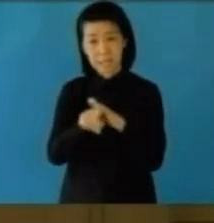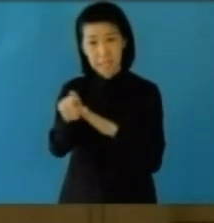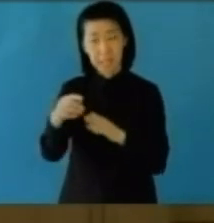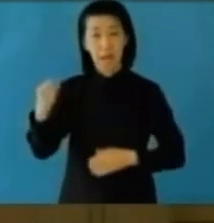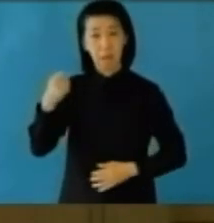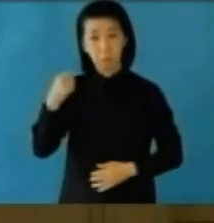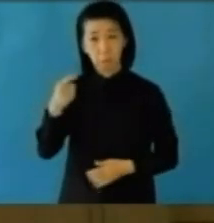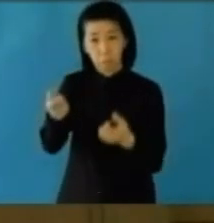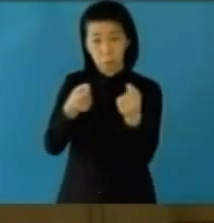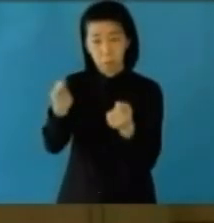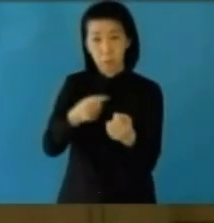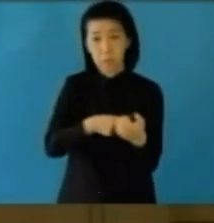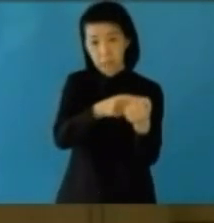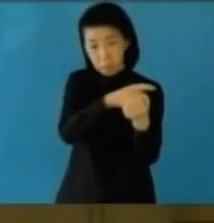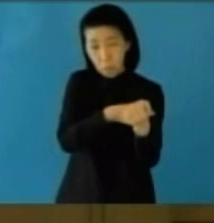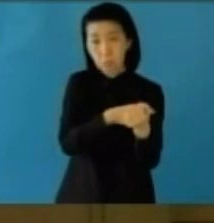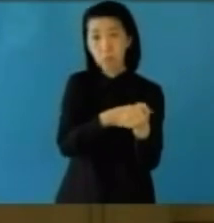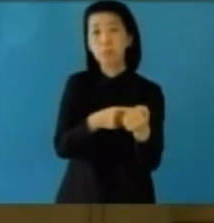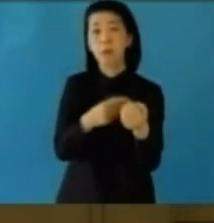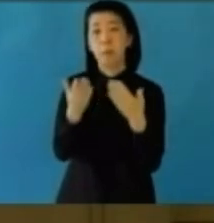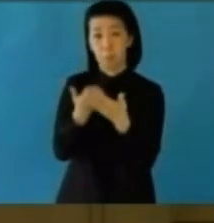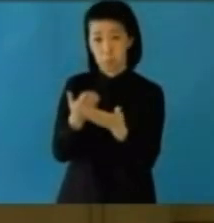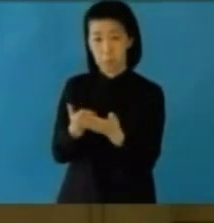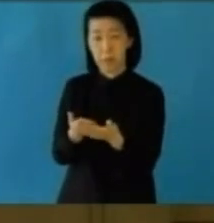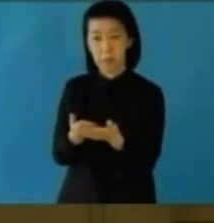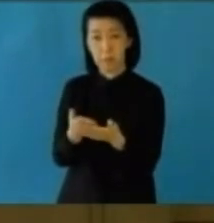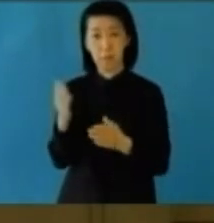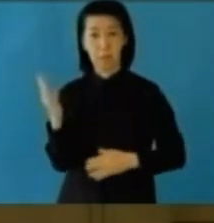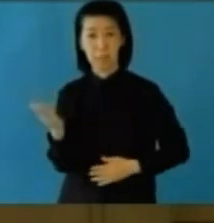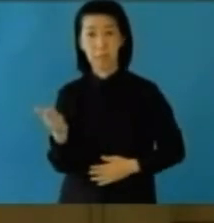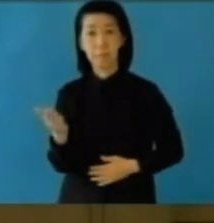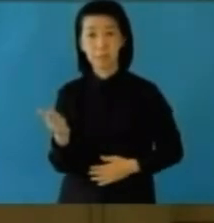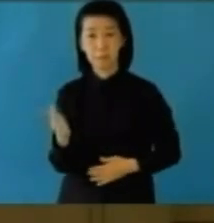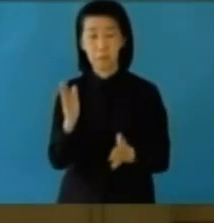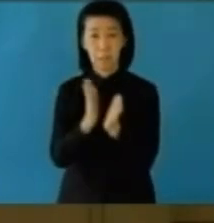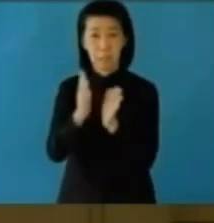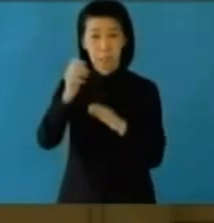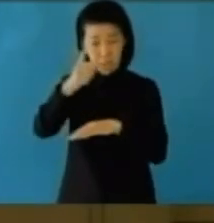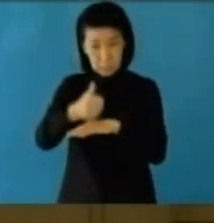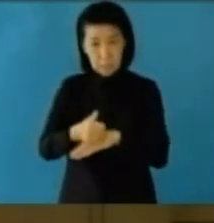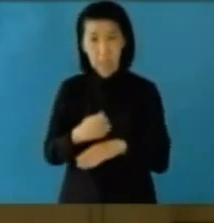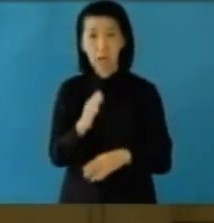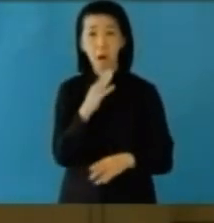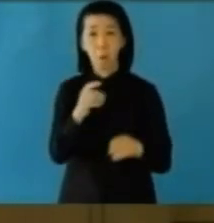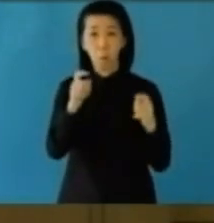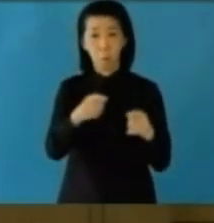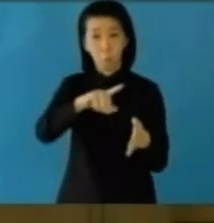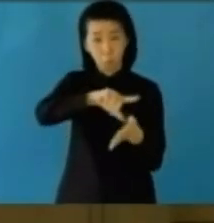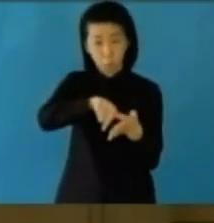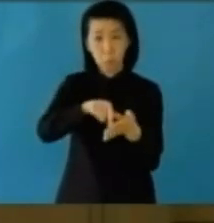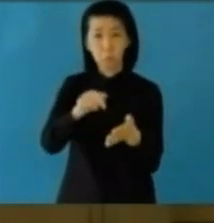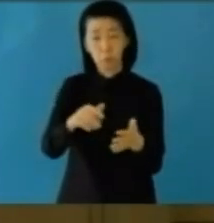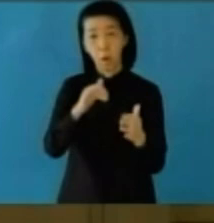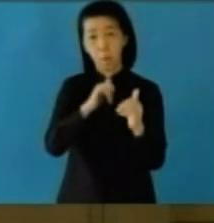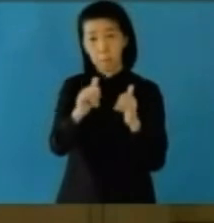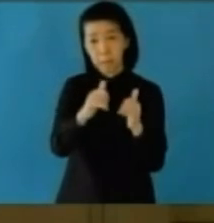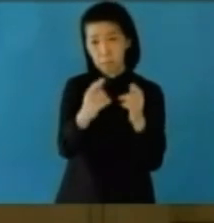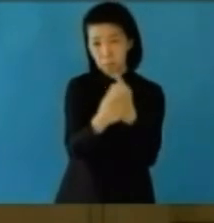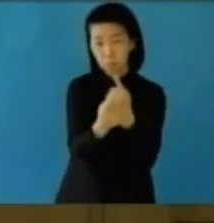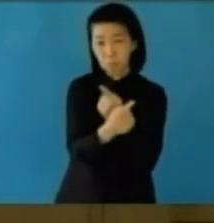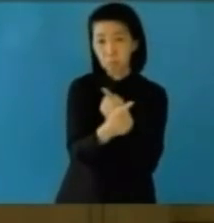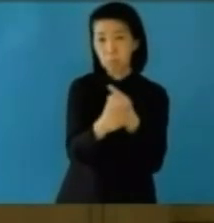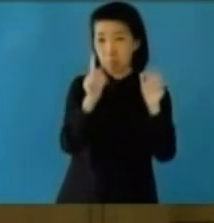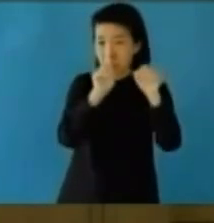整力が求められると考えます。そこで伺います。知事自身の、この本校区のですね、まちづくりに対してのビジョンがあるのかないの